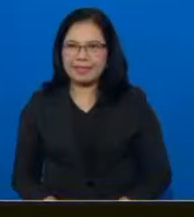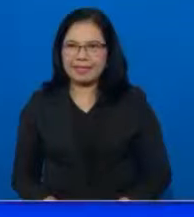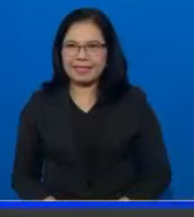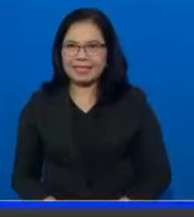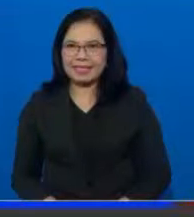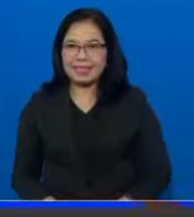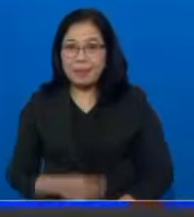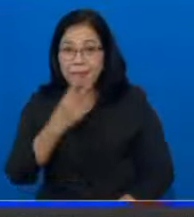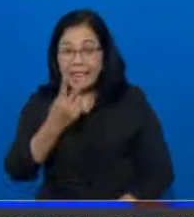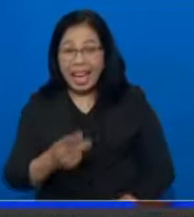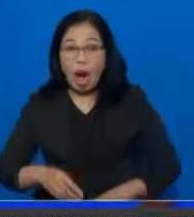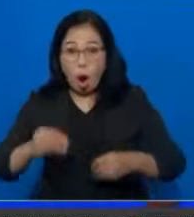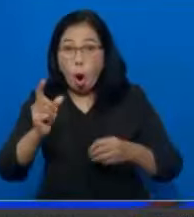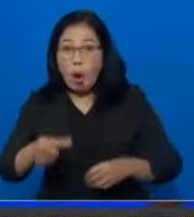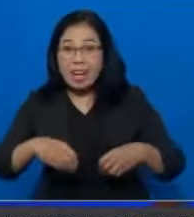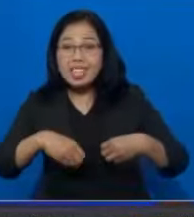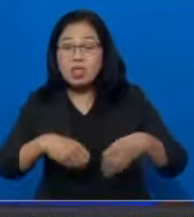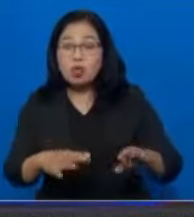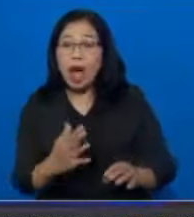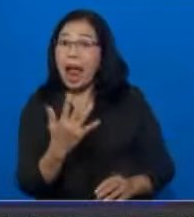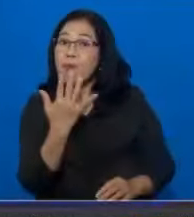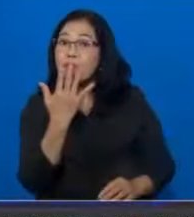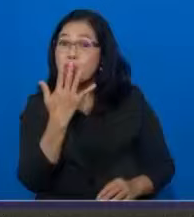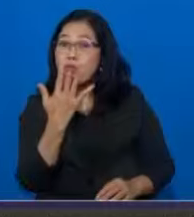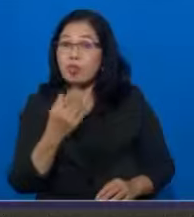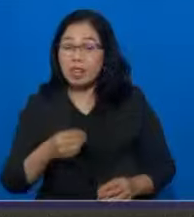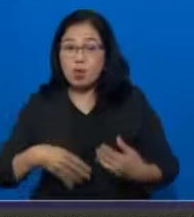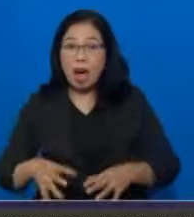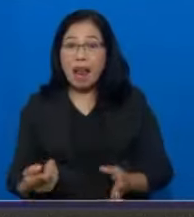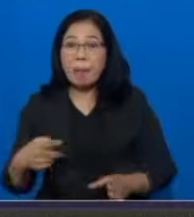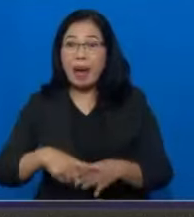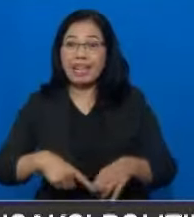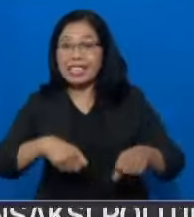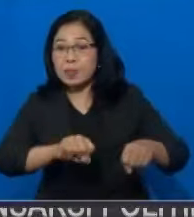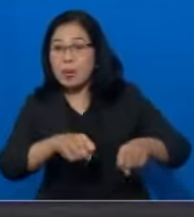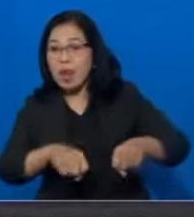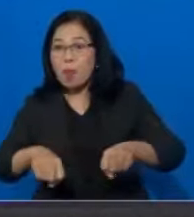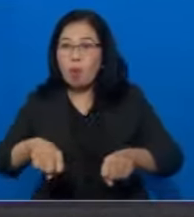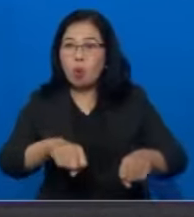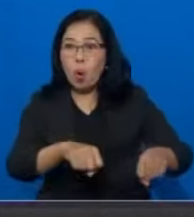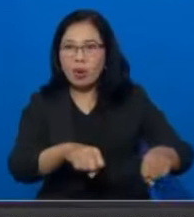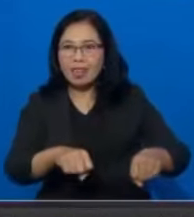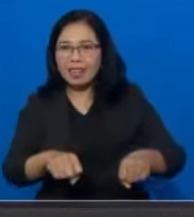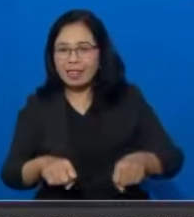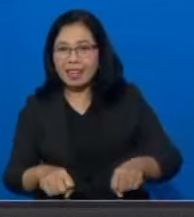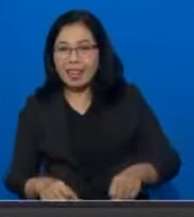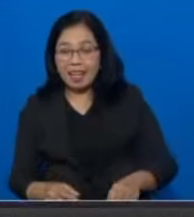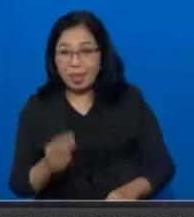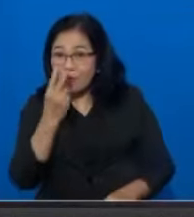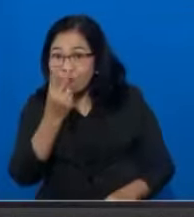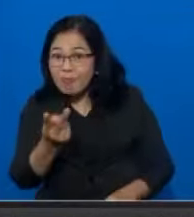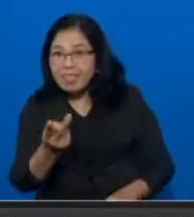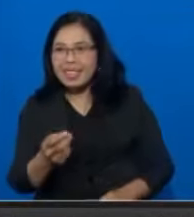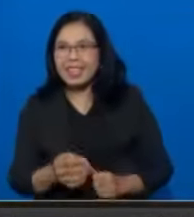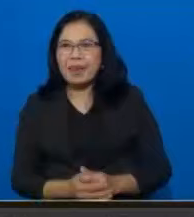Pernahkah Anda melihat penjual bubur yang berjualan menggunakan sepeda motor di sekitaran Jabodetabek? Nah, tahukah Anda bahwa sebagian besar tukang bubur yang Anda lihat ini mungkin